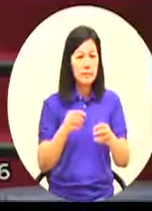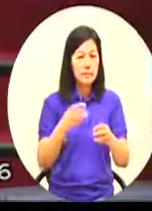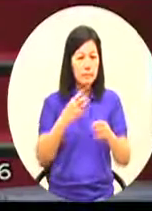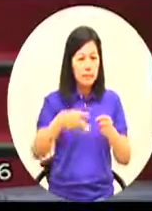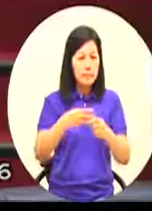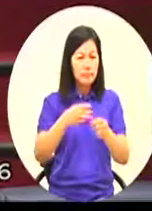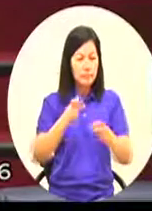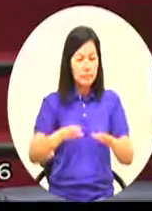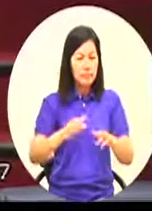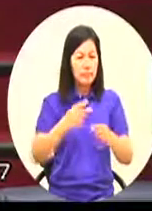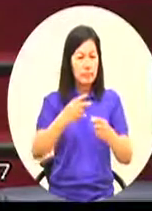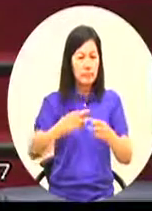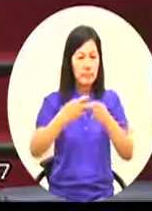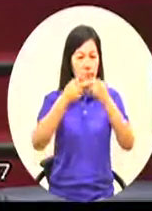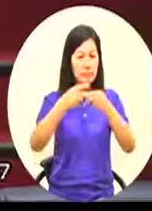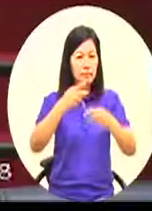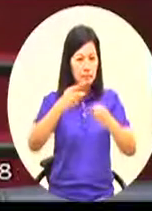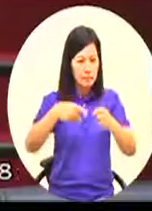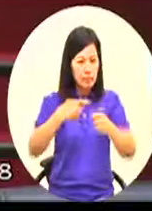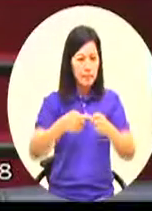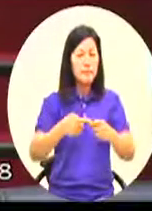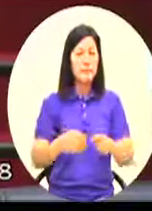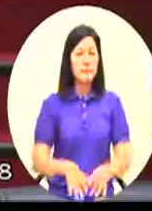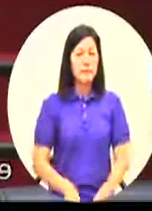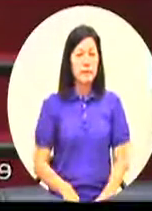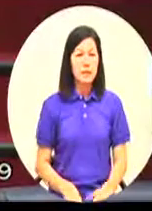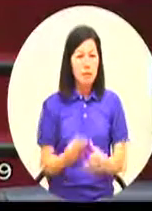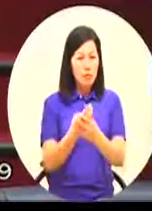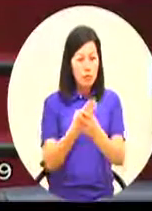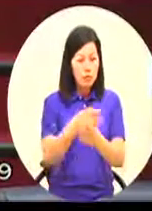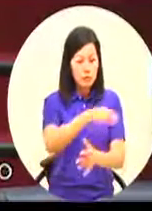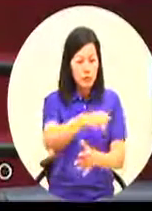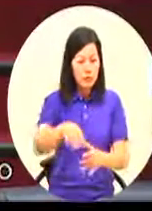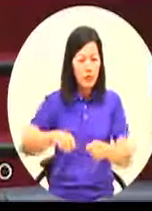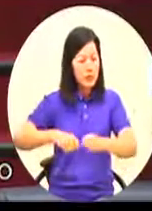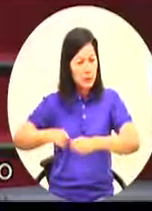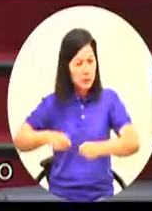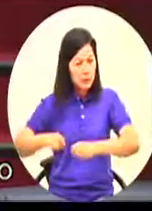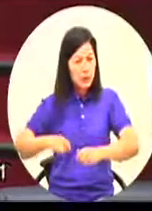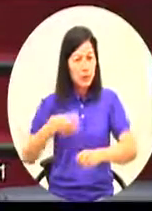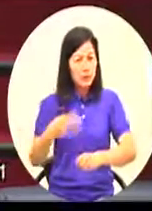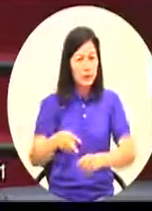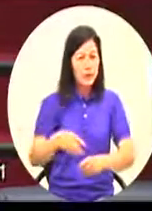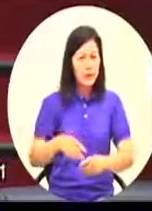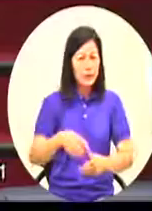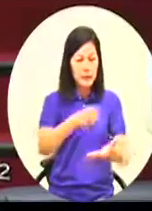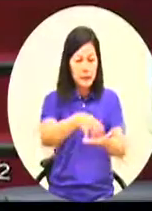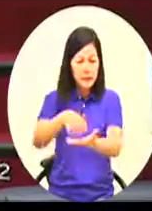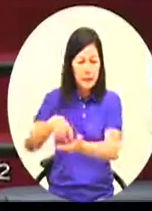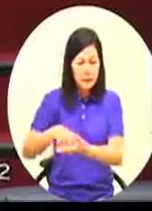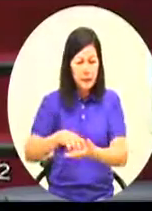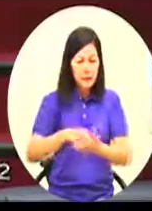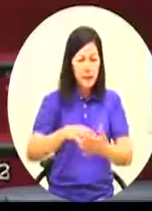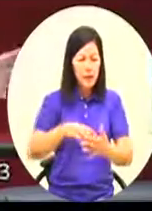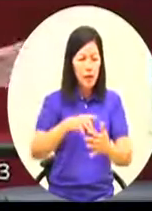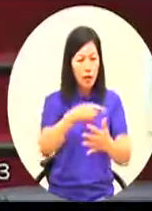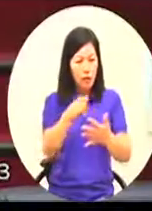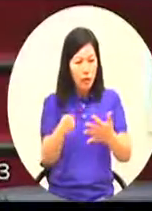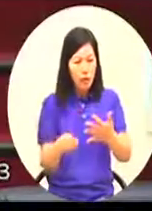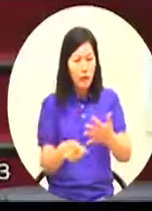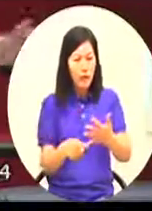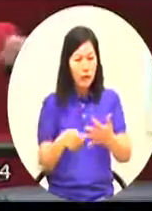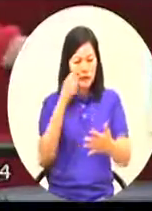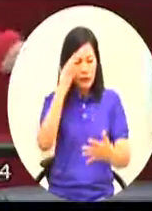第2年了。所有的这个温泉呢，所有的这个规划啦，还有认证的这个流程里面的那个是最繁杂